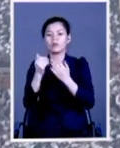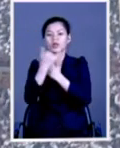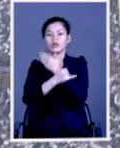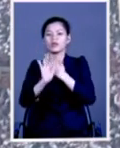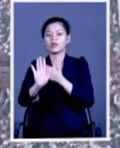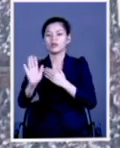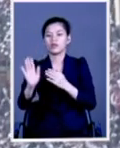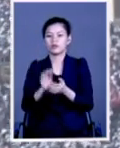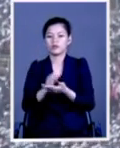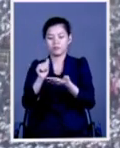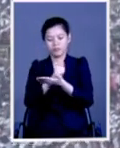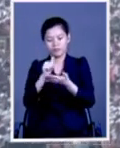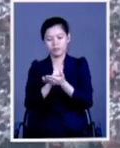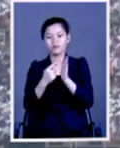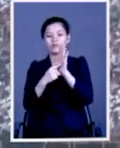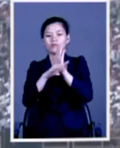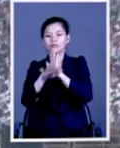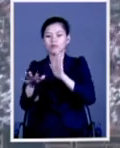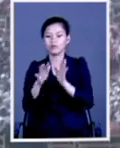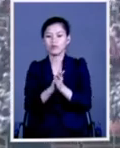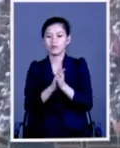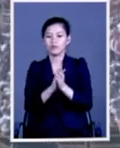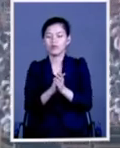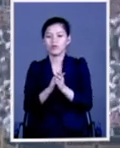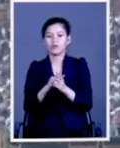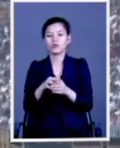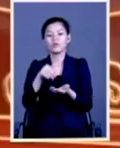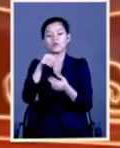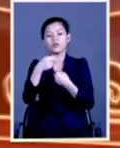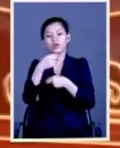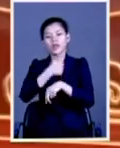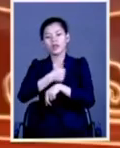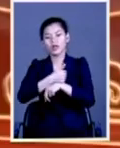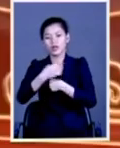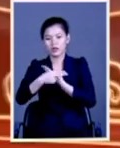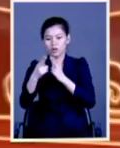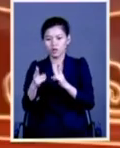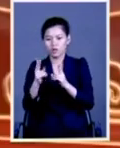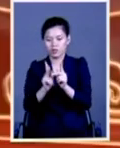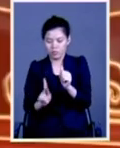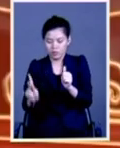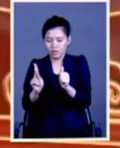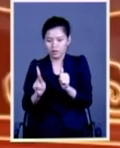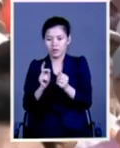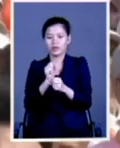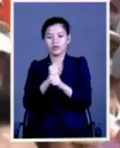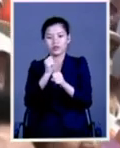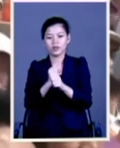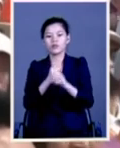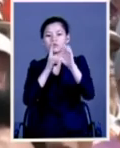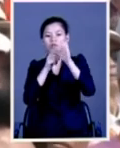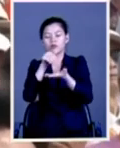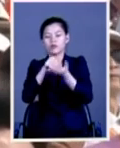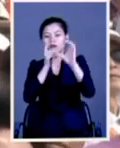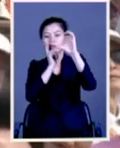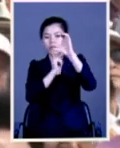งสารอวยพรถึงสหายหวังอี้หัวหน้าห้องว่าการคณะกรรมการเวียกงานการต่างประเทศศูนย์กลางภาคคอมมิวนิสต์จี